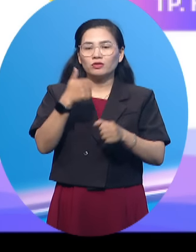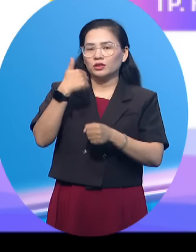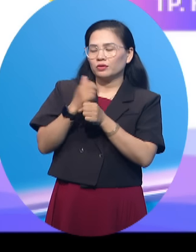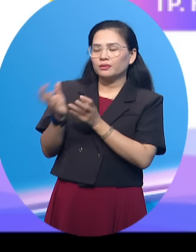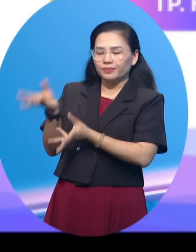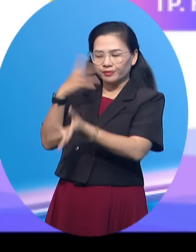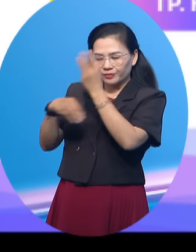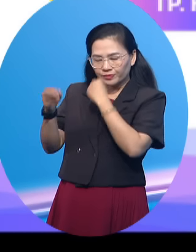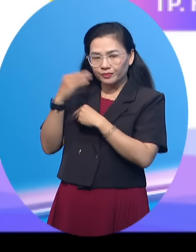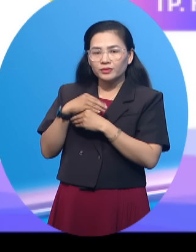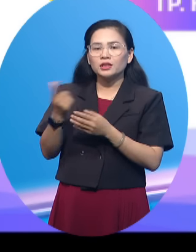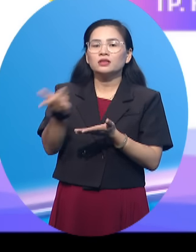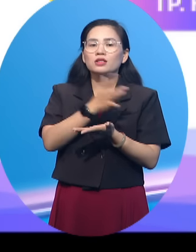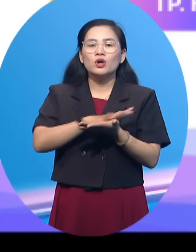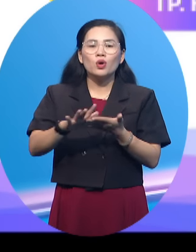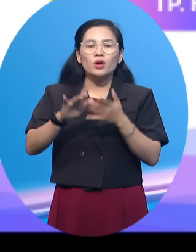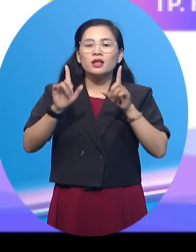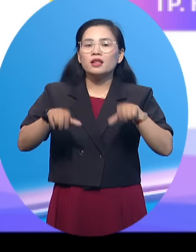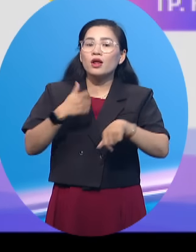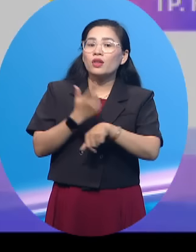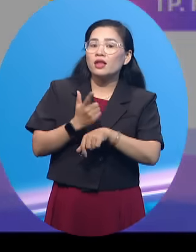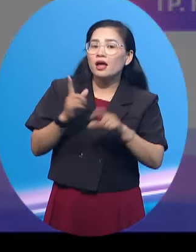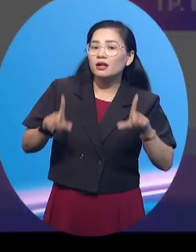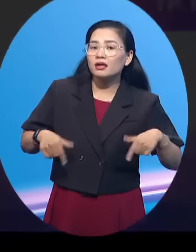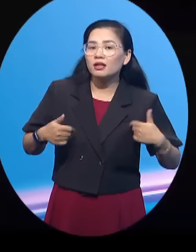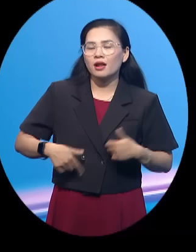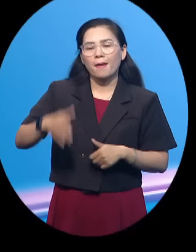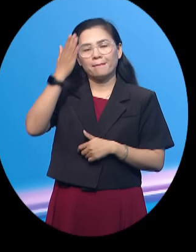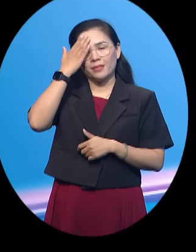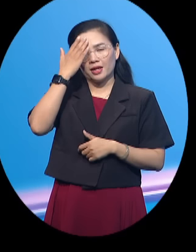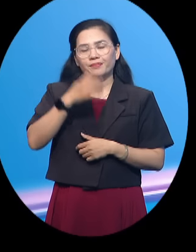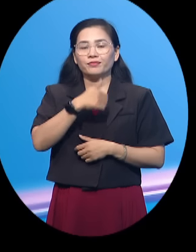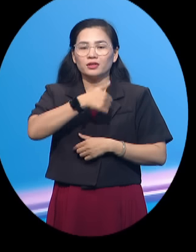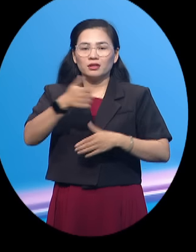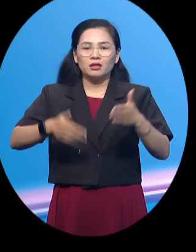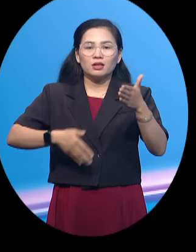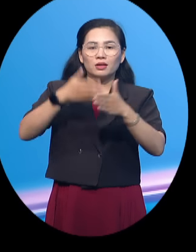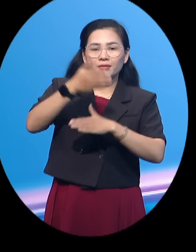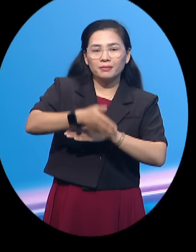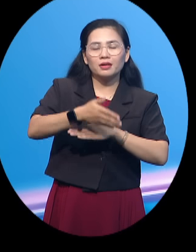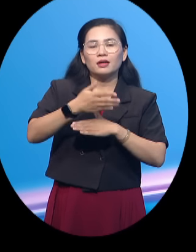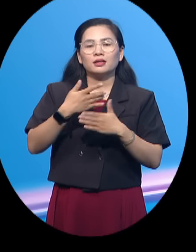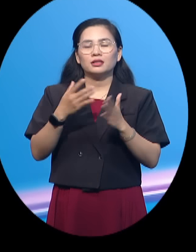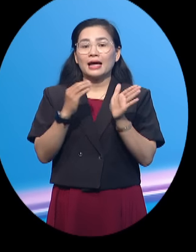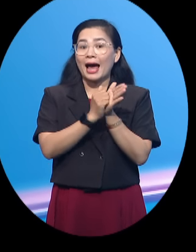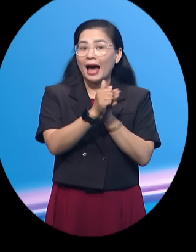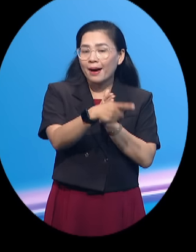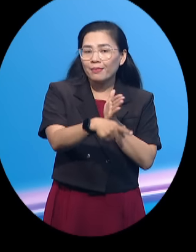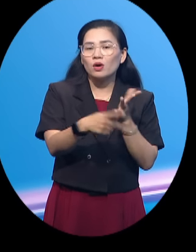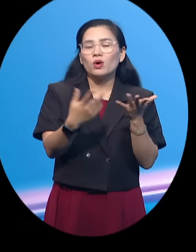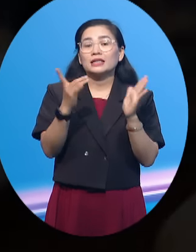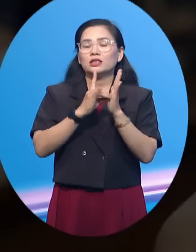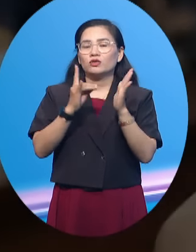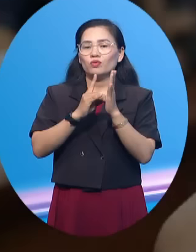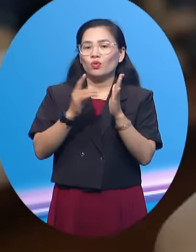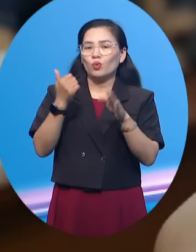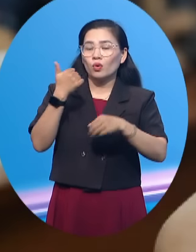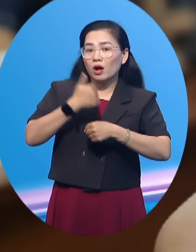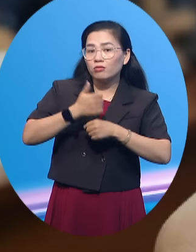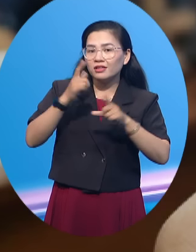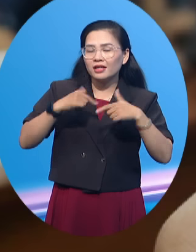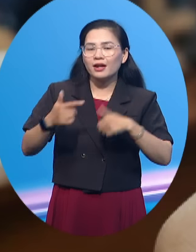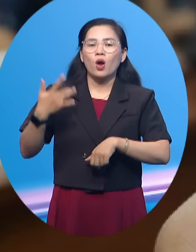dõi sát sao tiến độ xử lý của cơ quan chức năng. Người dân cũng có thể tiếp cận, tra cứu và sử dụng các tiện ích dịch vụ công một cách nhanh chóng, thuận